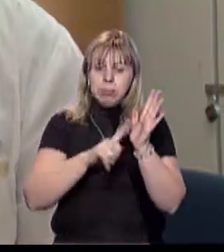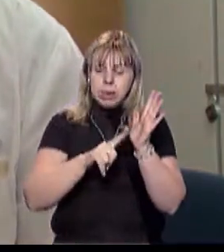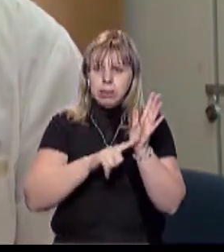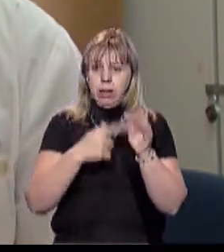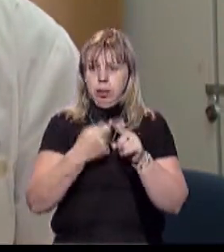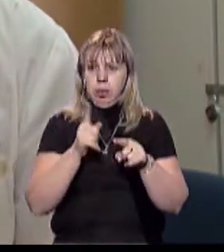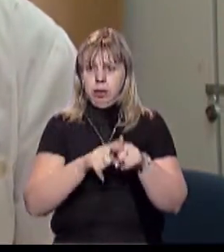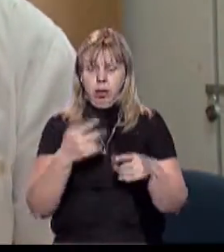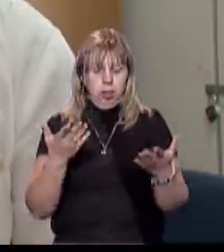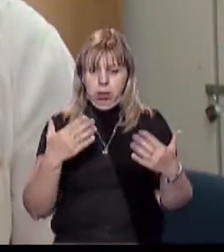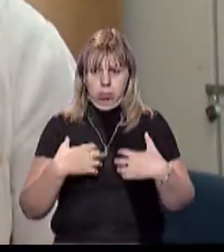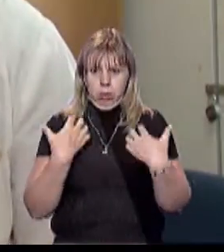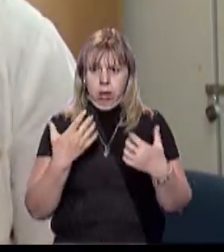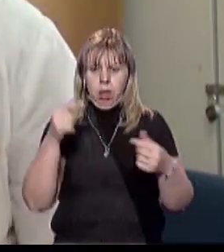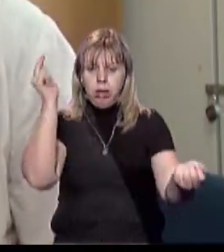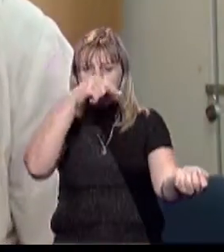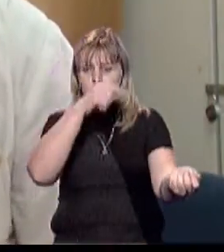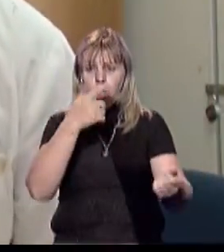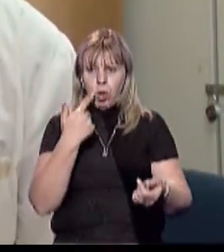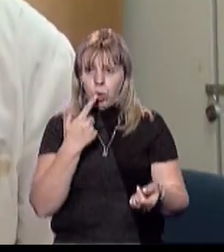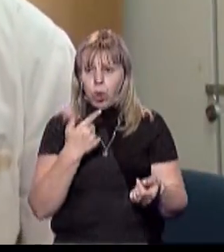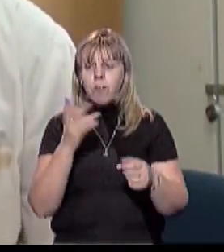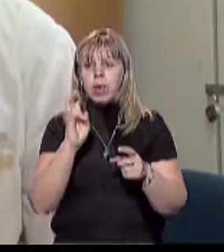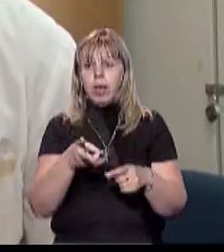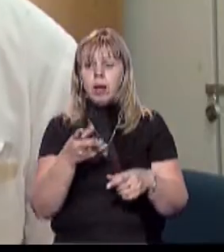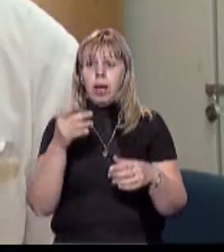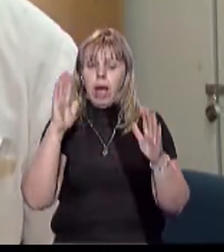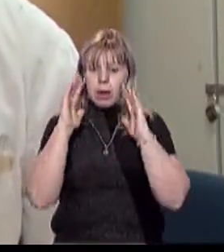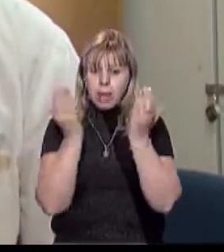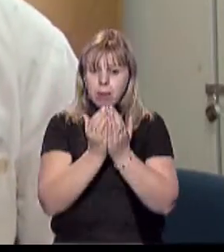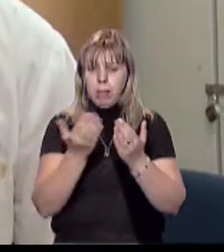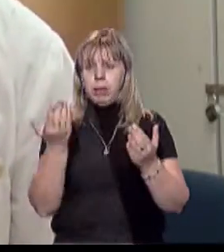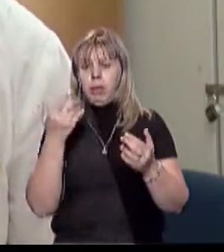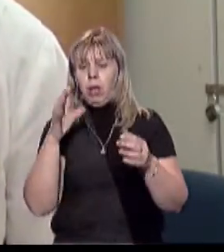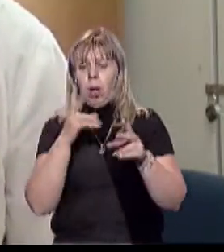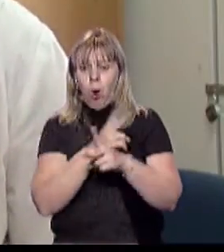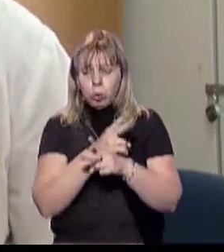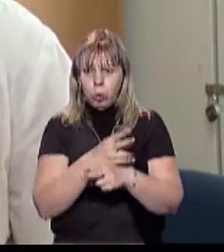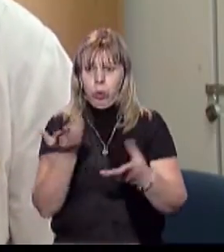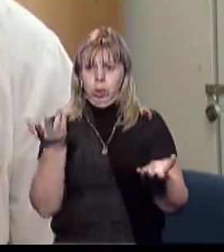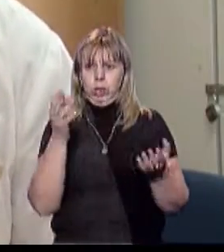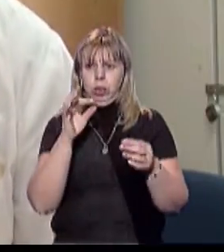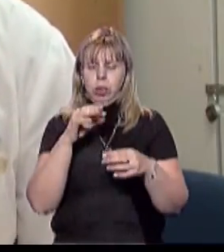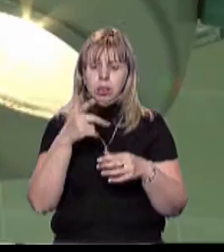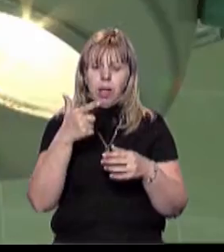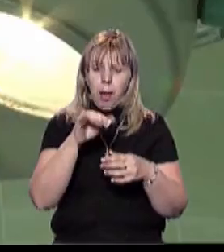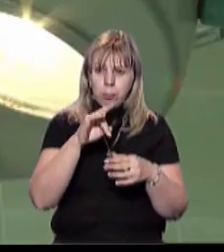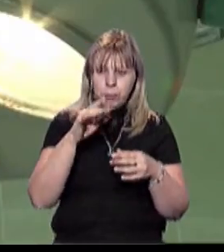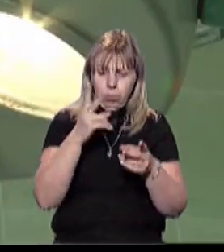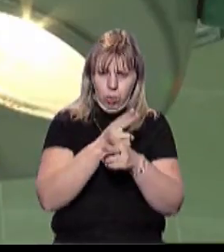тоді це є критерій для переливання крові як реанімаційних, гематологічних, онкологічних хворих,